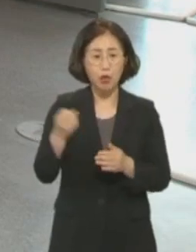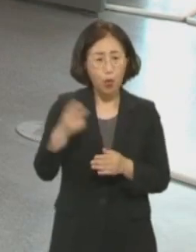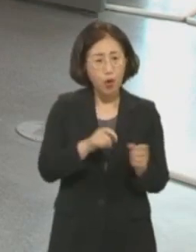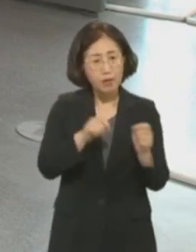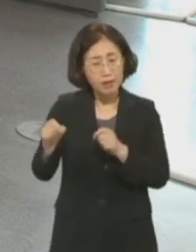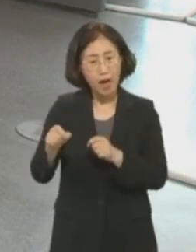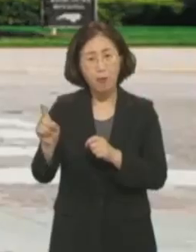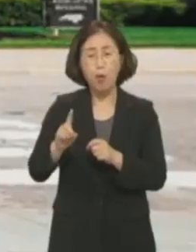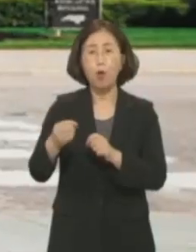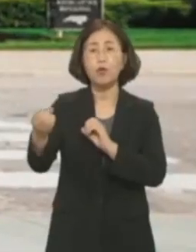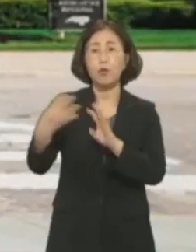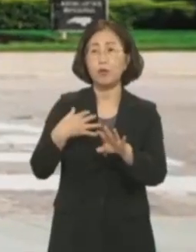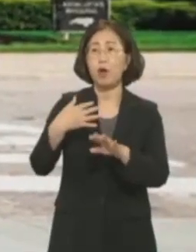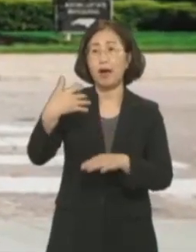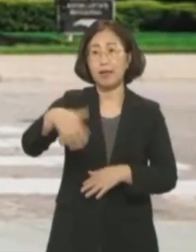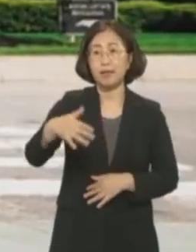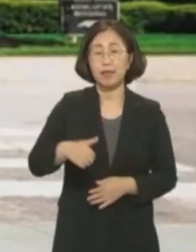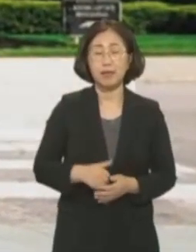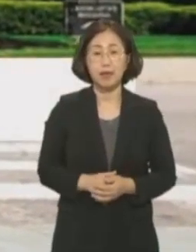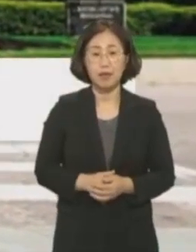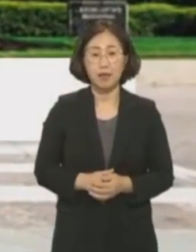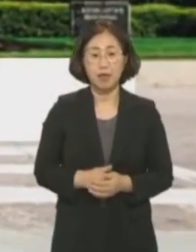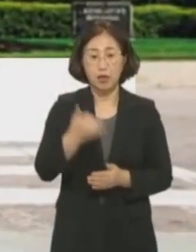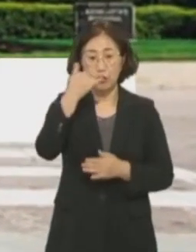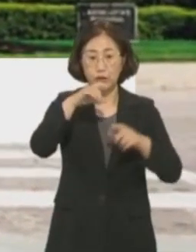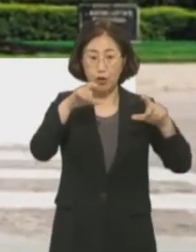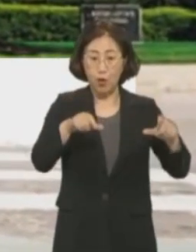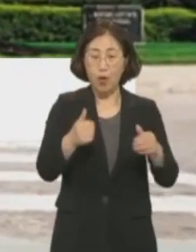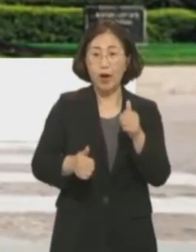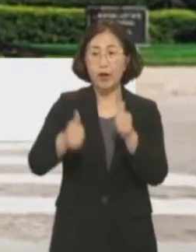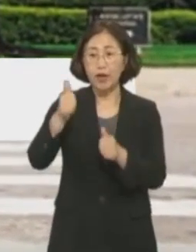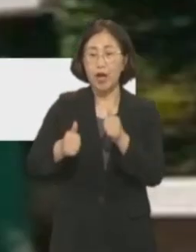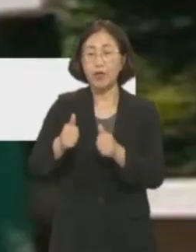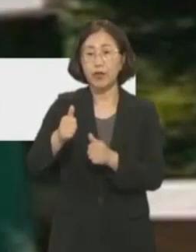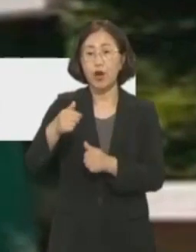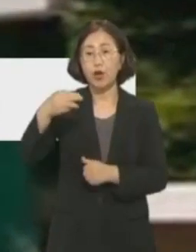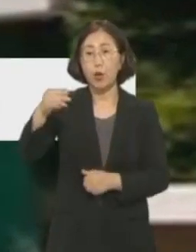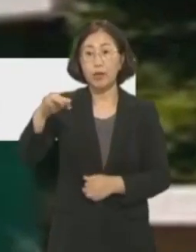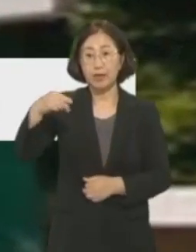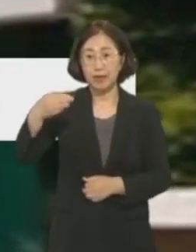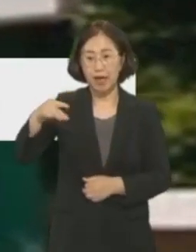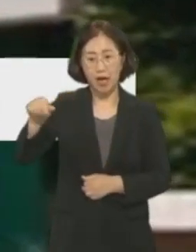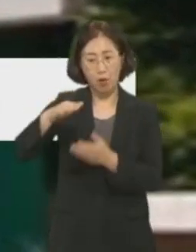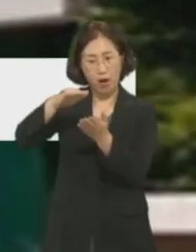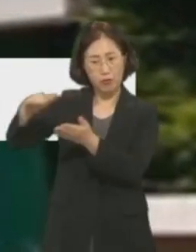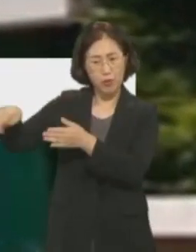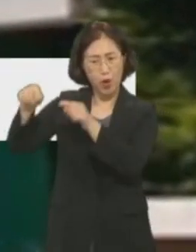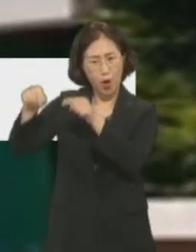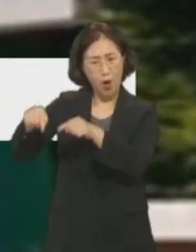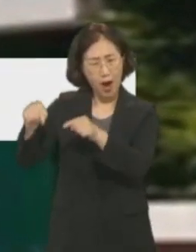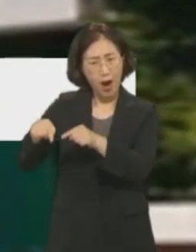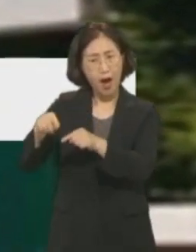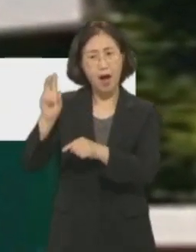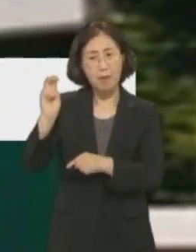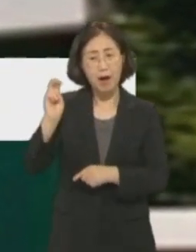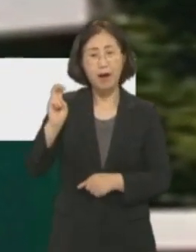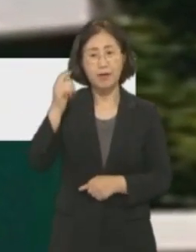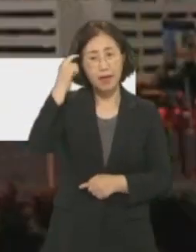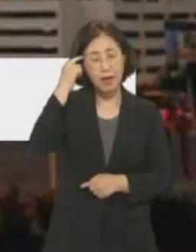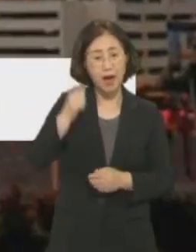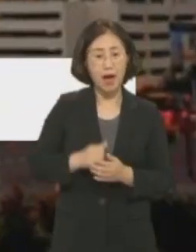오지 않았습니다 충청권과 유치경쟁을 했던 노스캐롤라이나와 접촉을 시작하는게 아니냐는 우려까지 나오면서